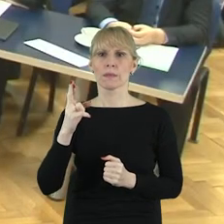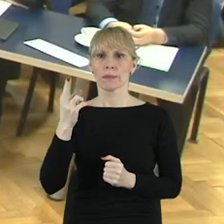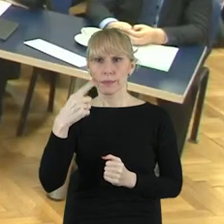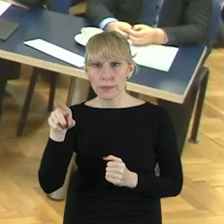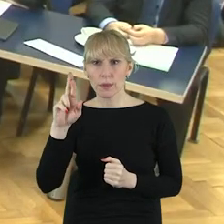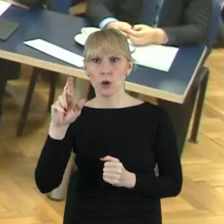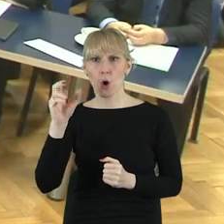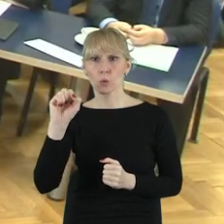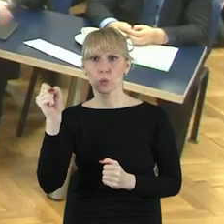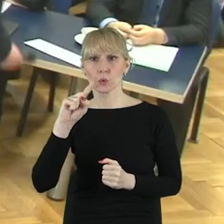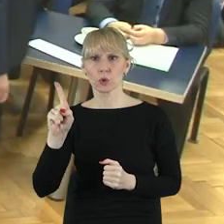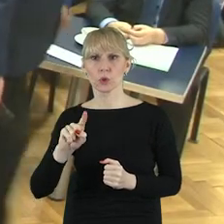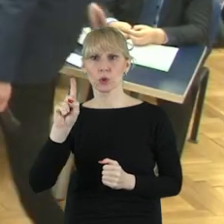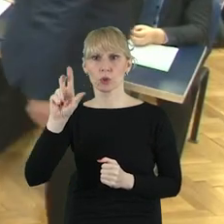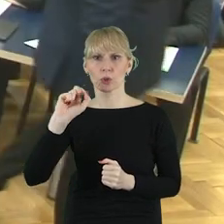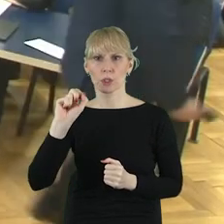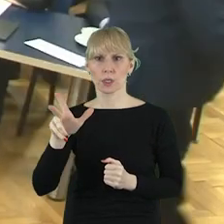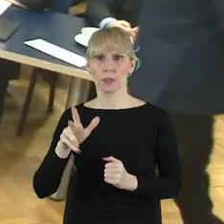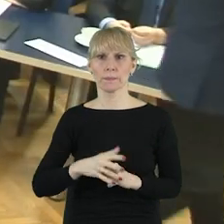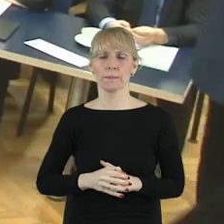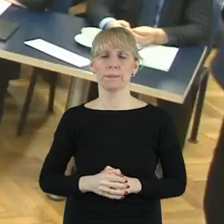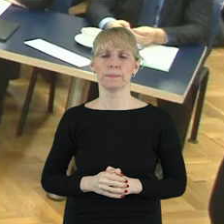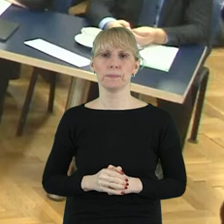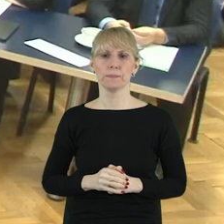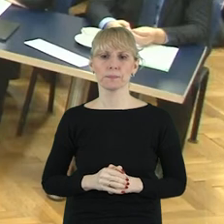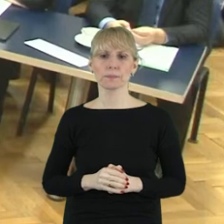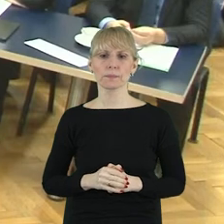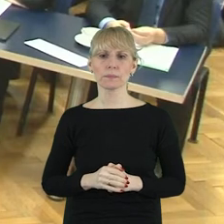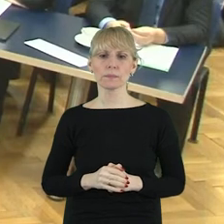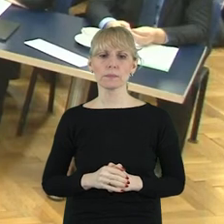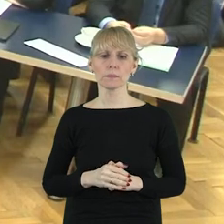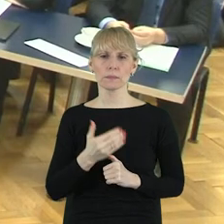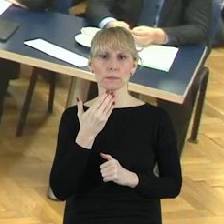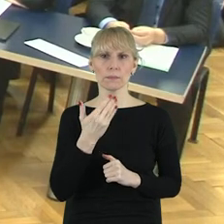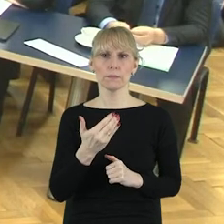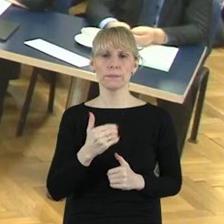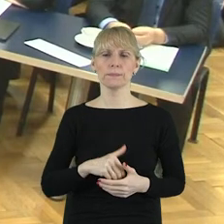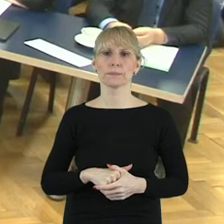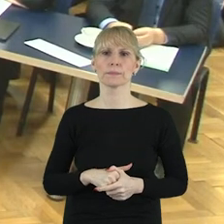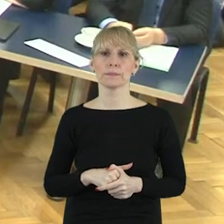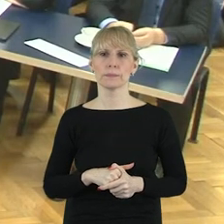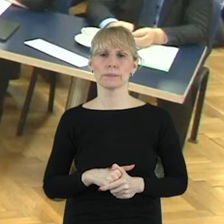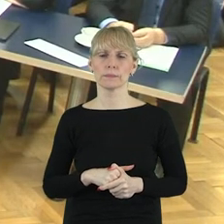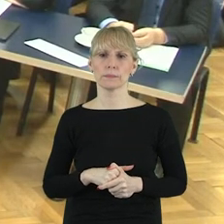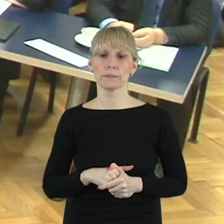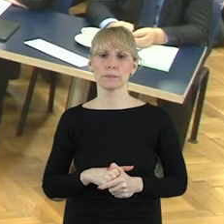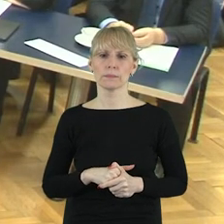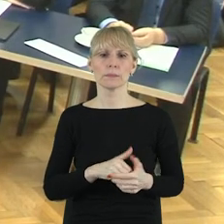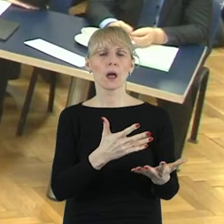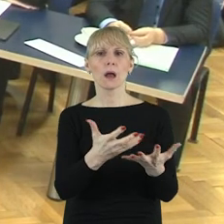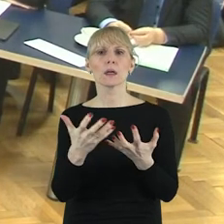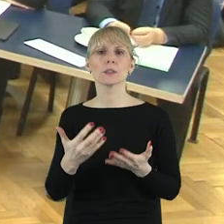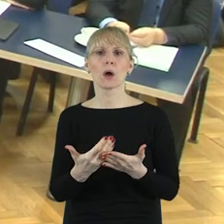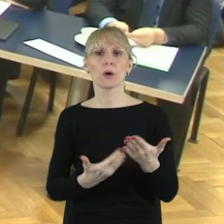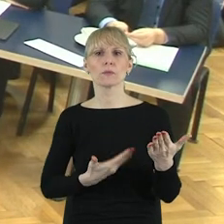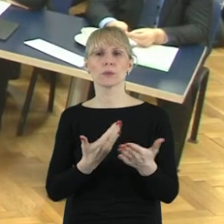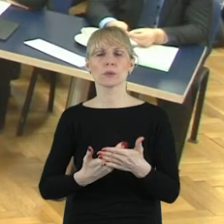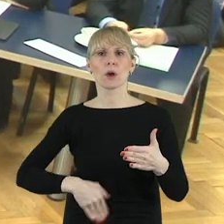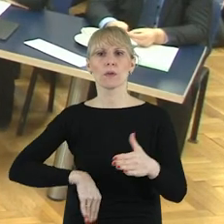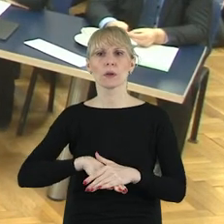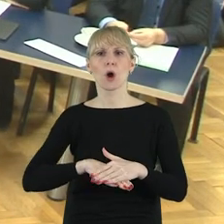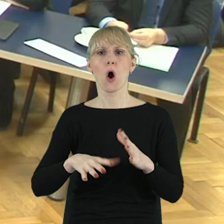Dziękuję pani przewodnicząca, panie marszałku, szanowni państwo. Chciałem złożyć wniosek formalny o rozszerzenie porządku obrad, o